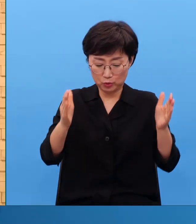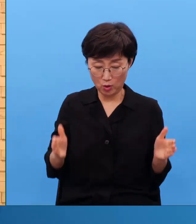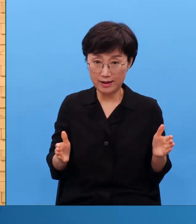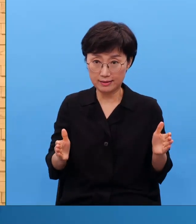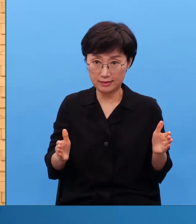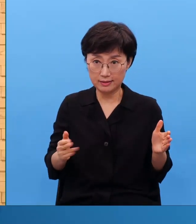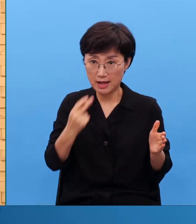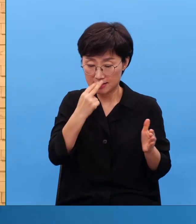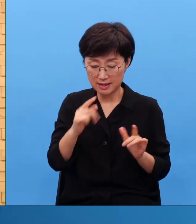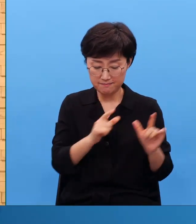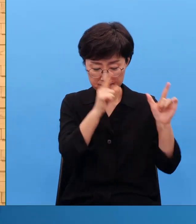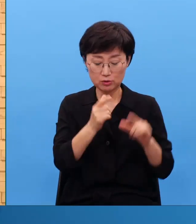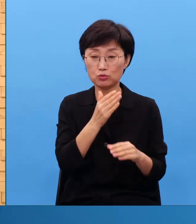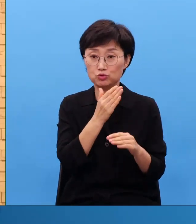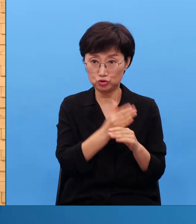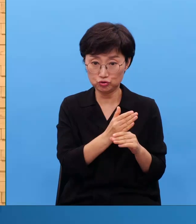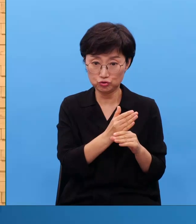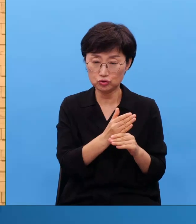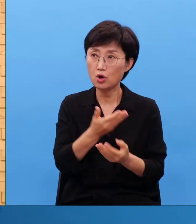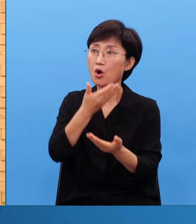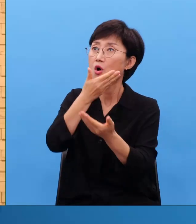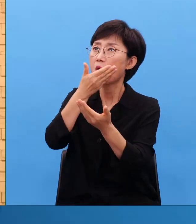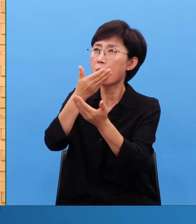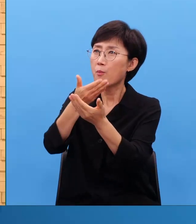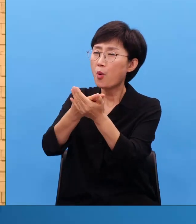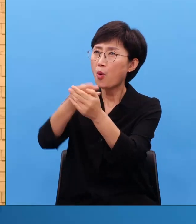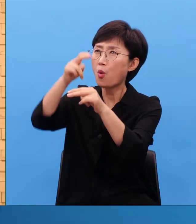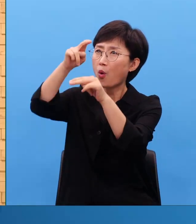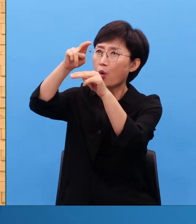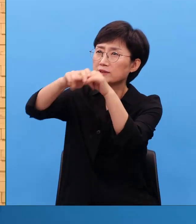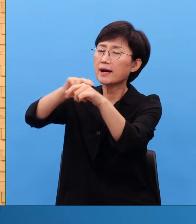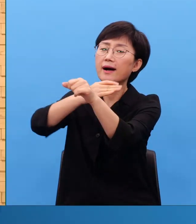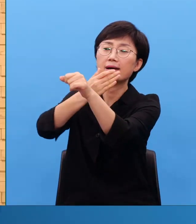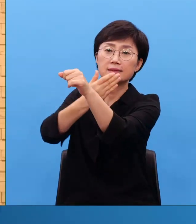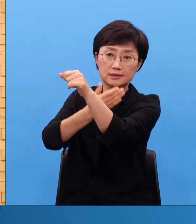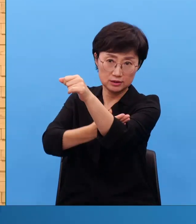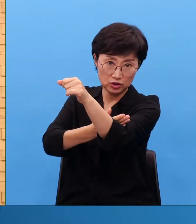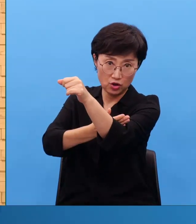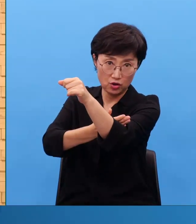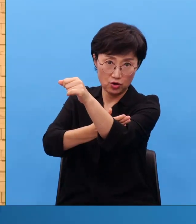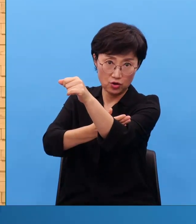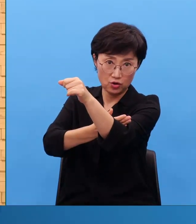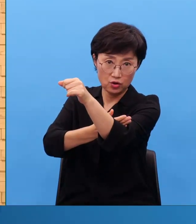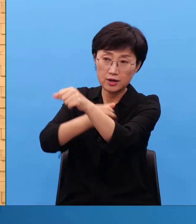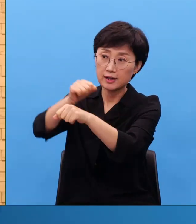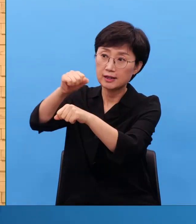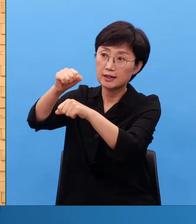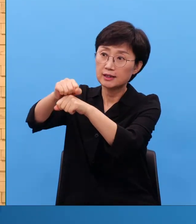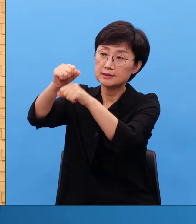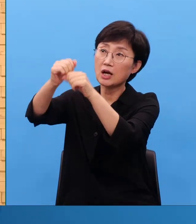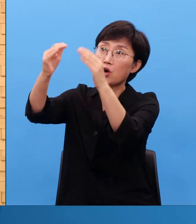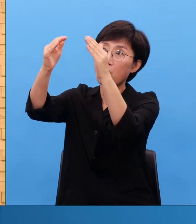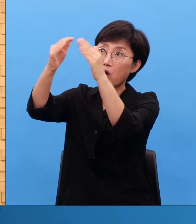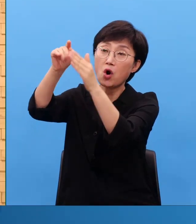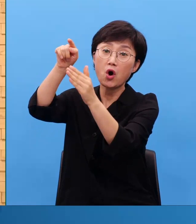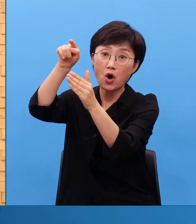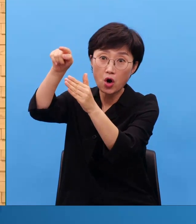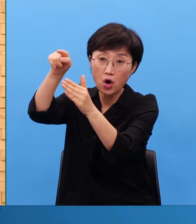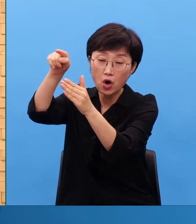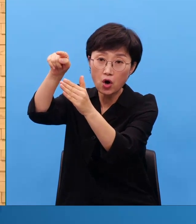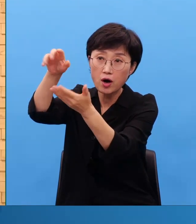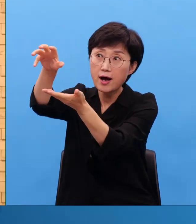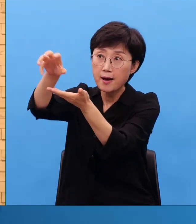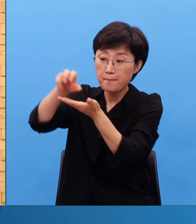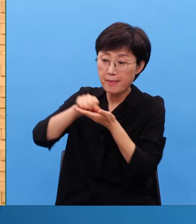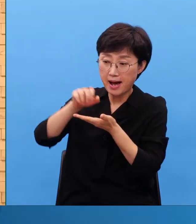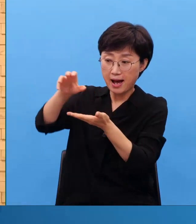그 창고의 보화를 쓸 수 있는 자격을 준 겁니다. It's that God has given you the right to enjoy the power of the throne, the